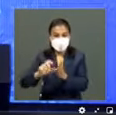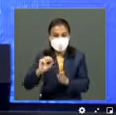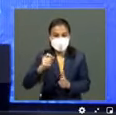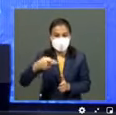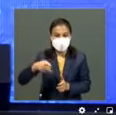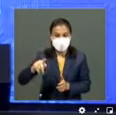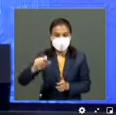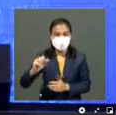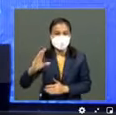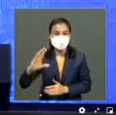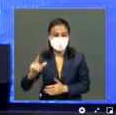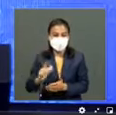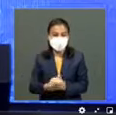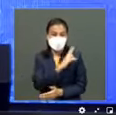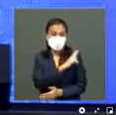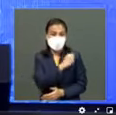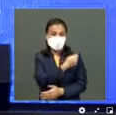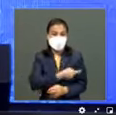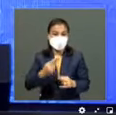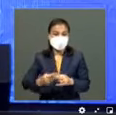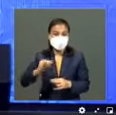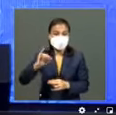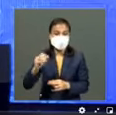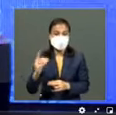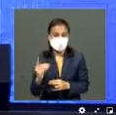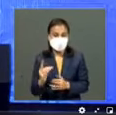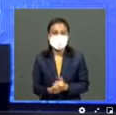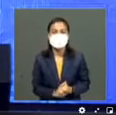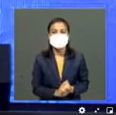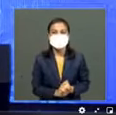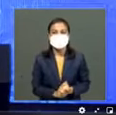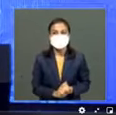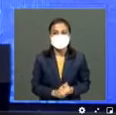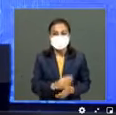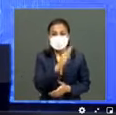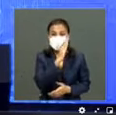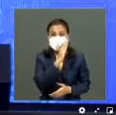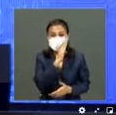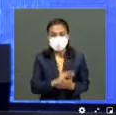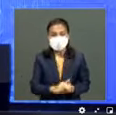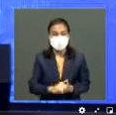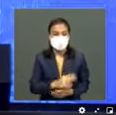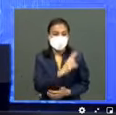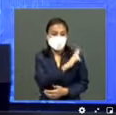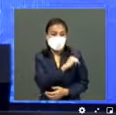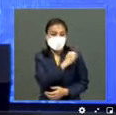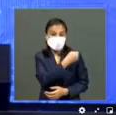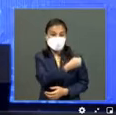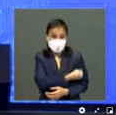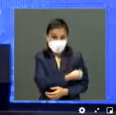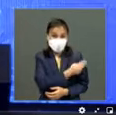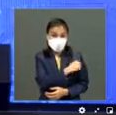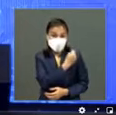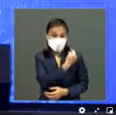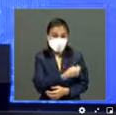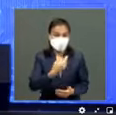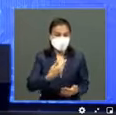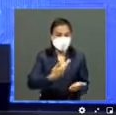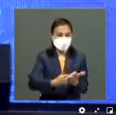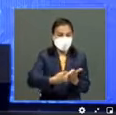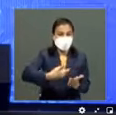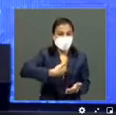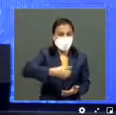ช.นายแพทย์เจเดชธรรมทัศน์อารีค่ะหากคุณผู้ชมถูกเรียกเก็บค่าใช้จ่ายโดยไม่จำเป็นหรือว่าเป็นส่วนเกินส่วนต่าง